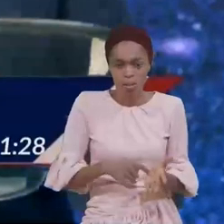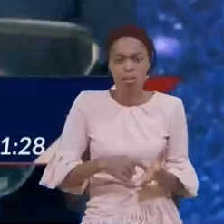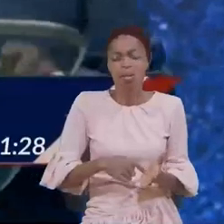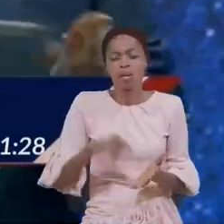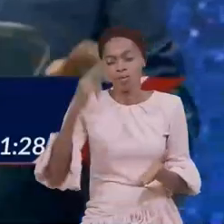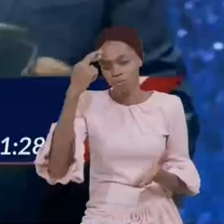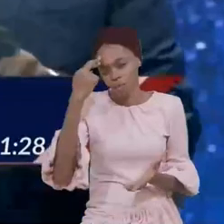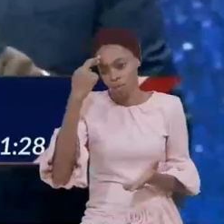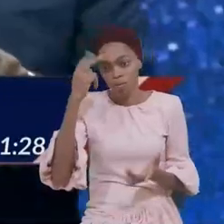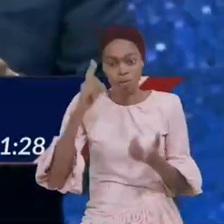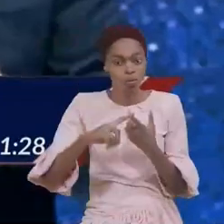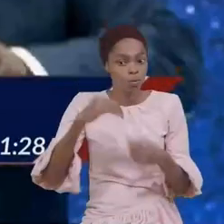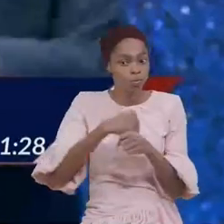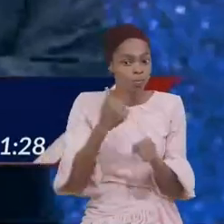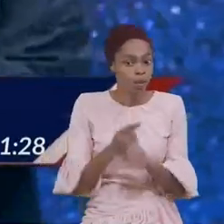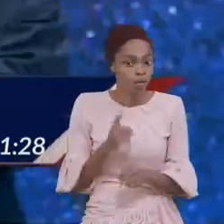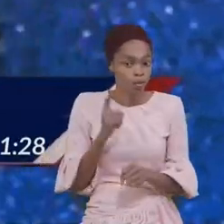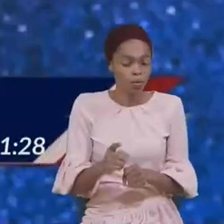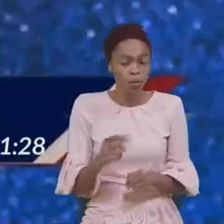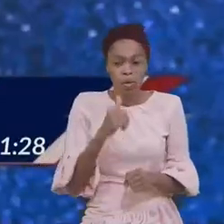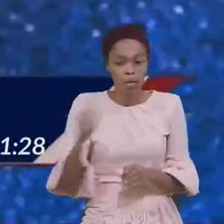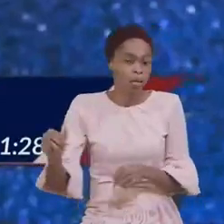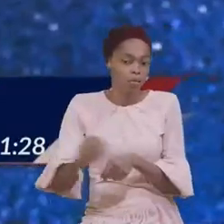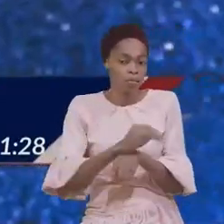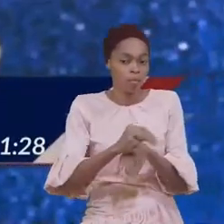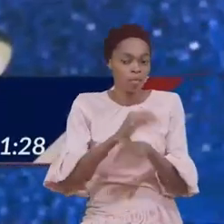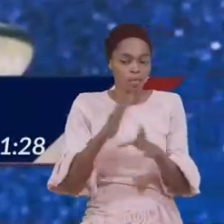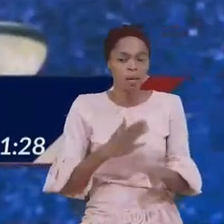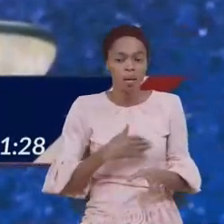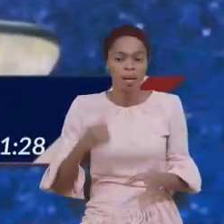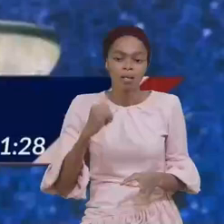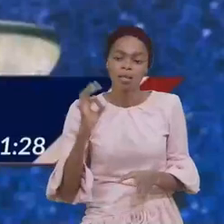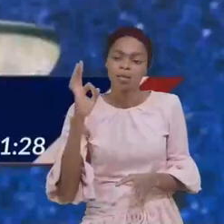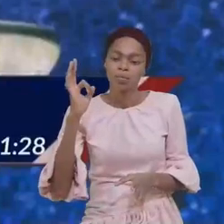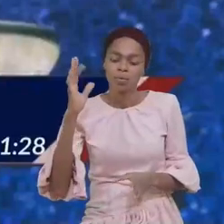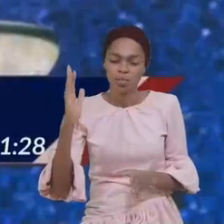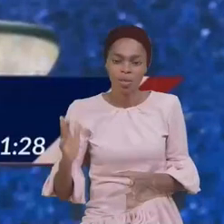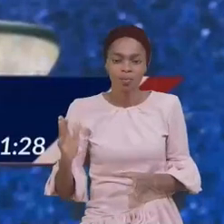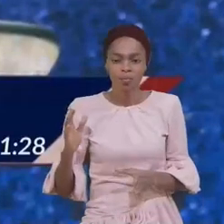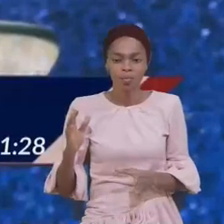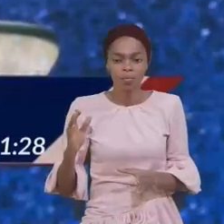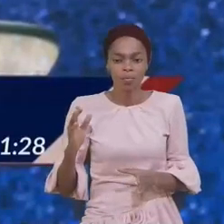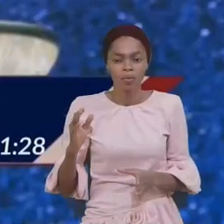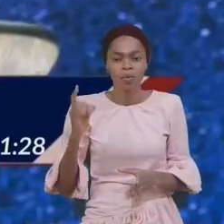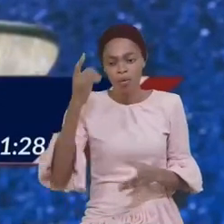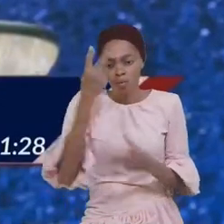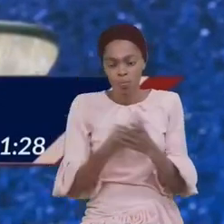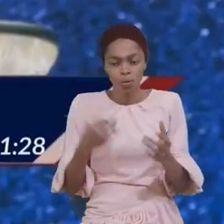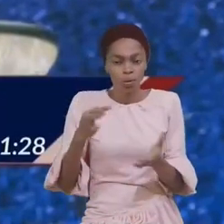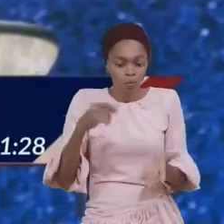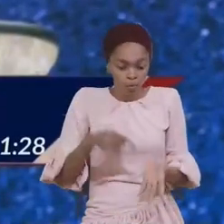t'établir ministre et témoin des choses que tu as vues et de celles pour lesquelles